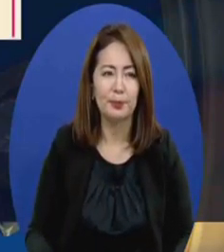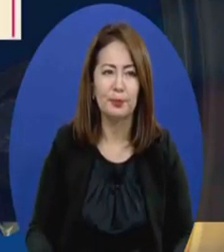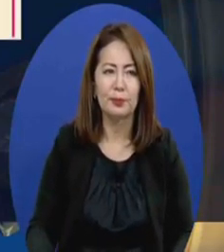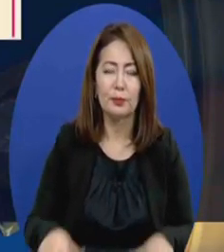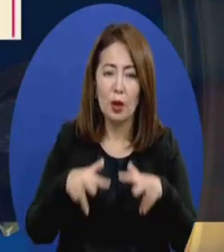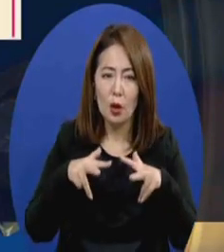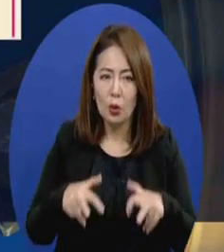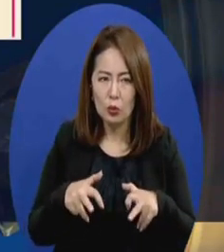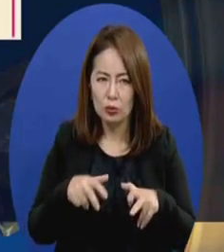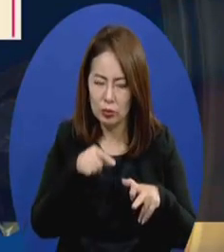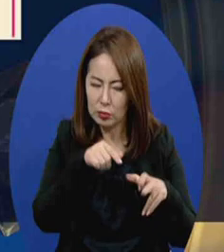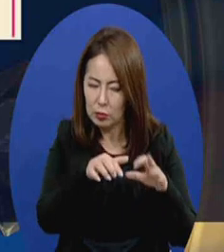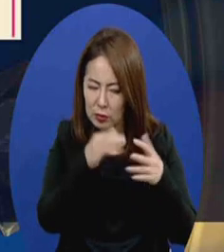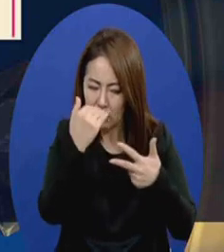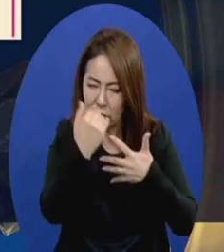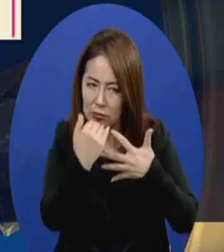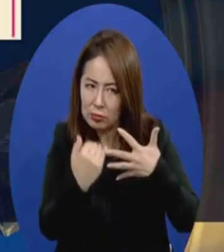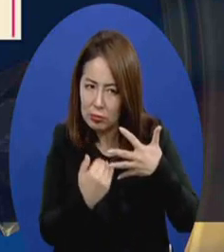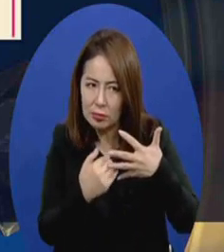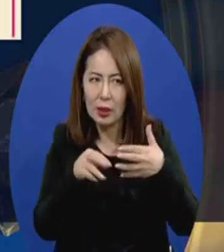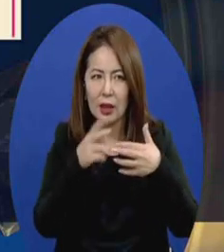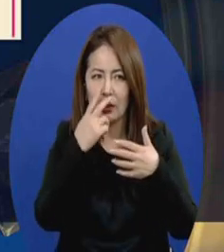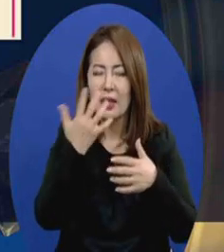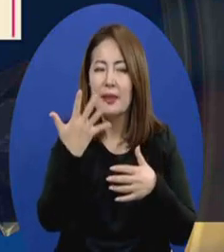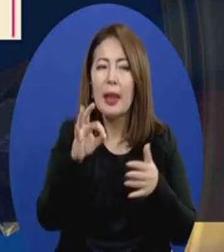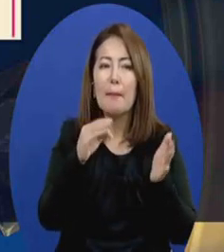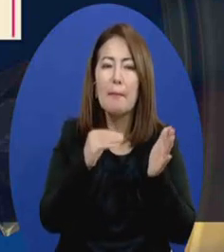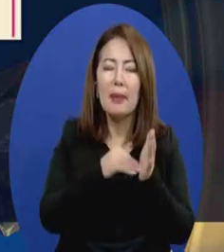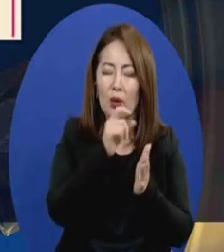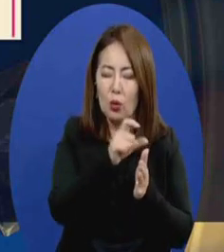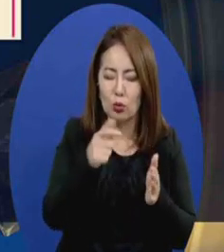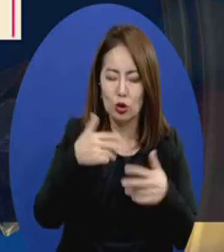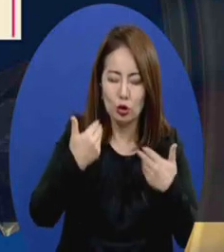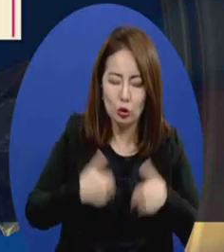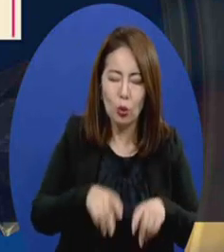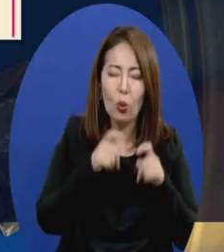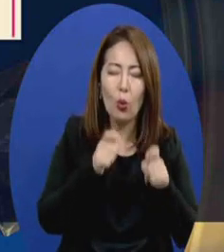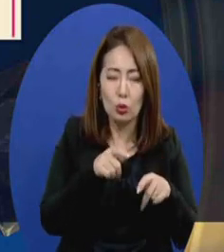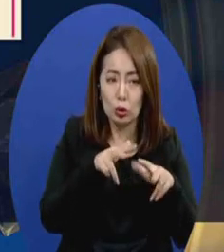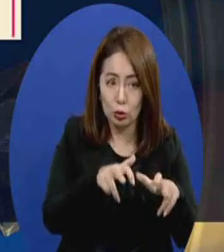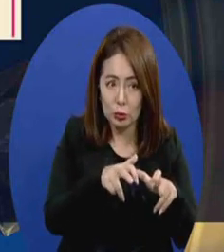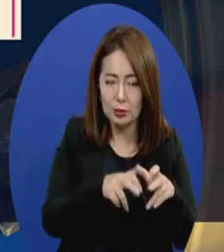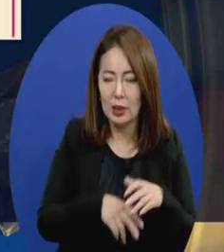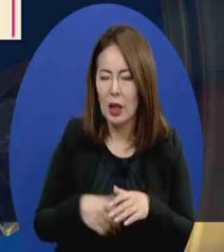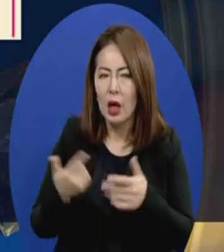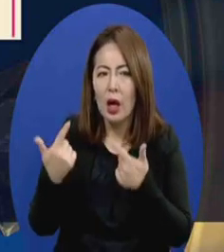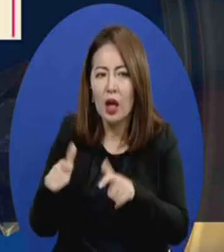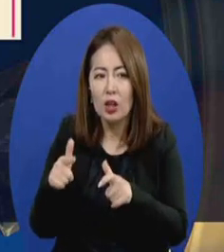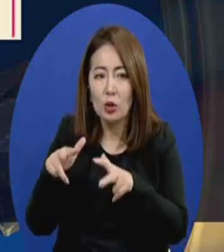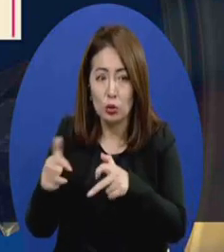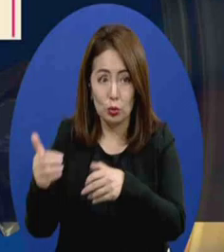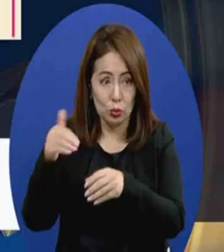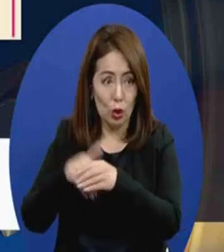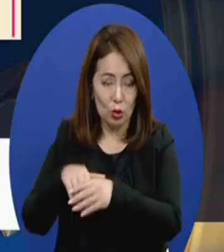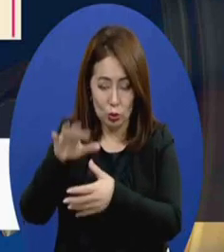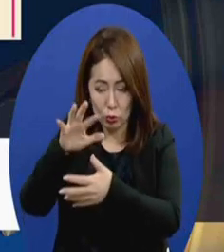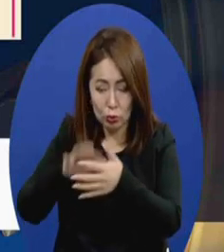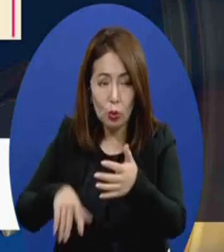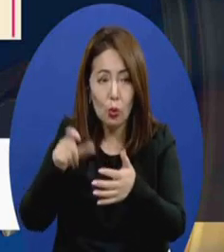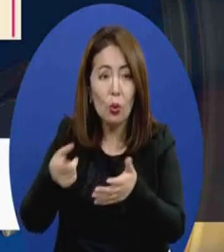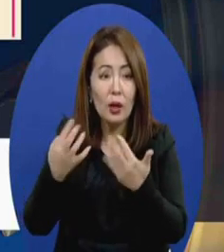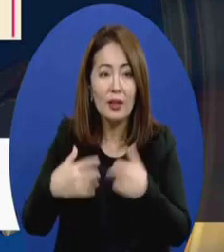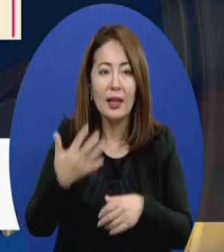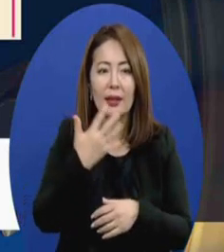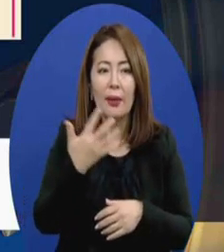Хөгжлийн бэрхшээлийг шалтгаанаар нь авч үзвэл 50,000 гаруй иргэд төрөлхийн хөгжлийн бэрхшээлтэй. Харин олдмол хөгжлийн бэрхшээлтэй хүмүүс 55,000 гаруй